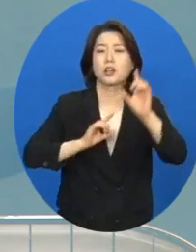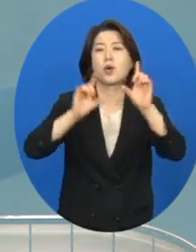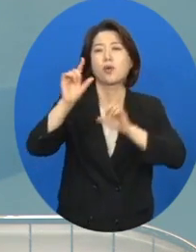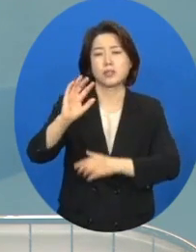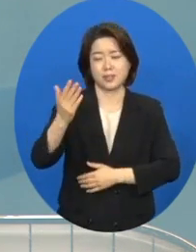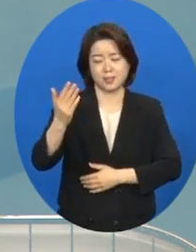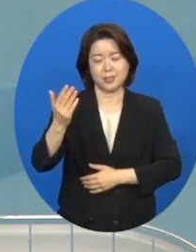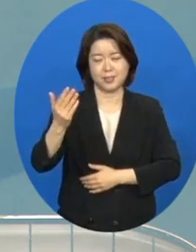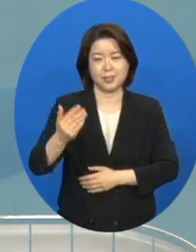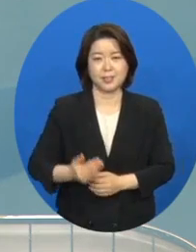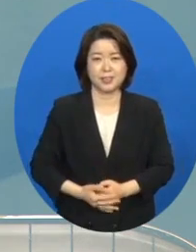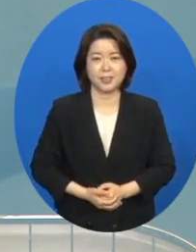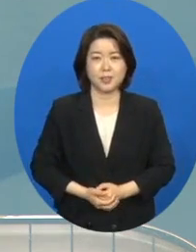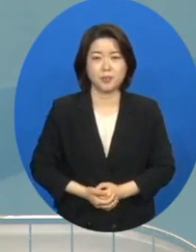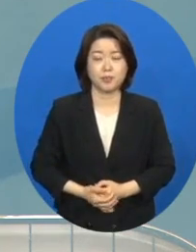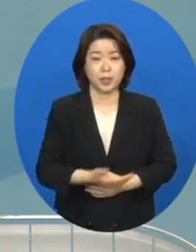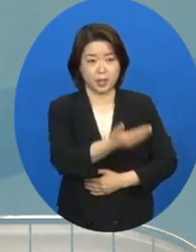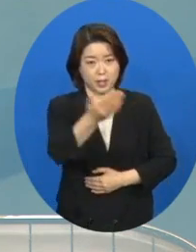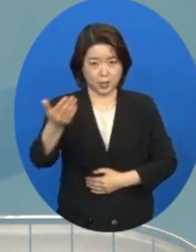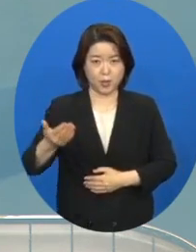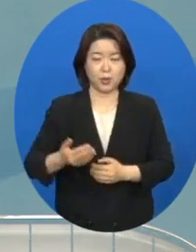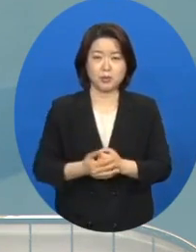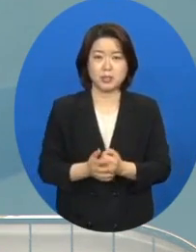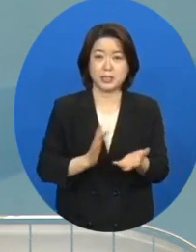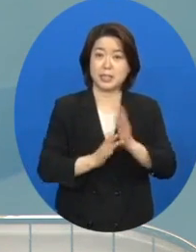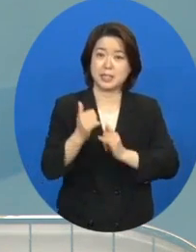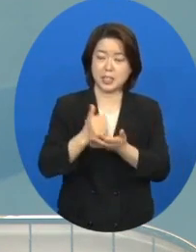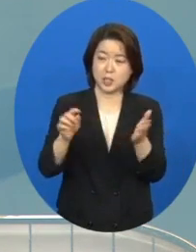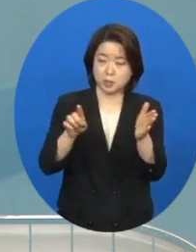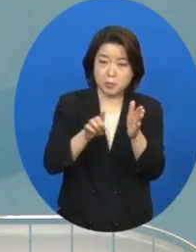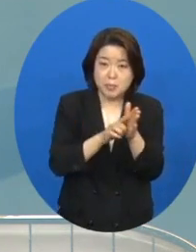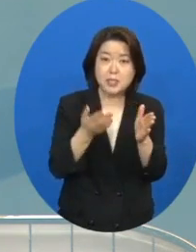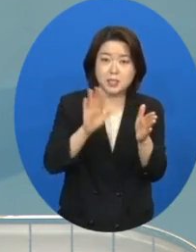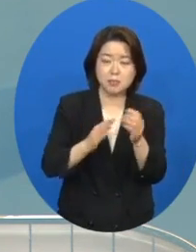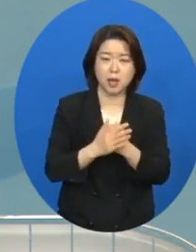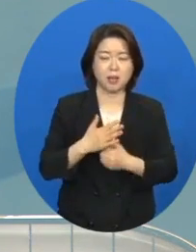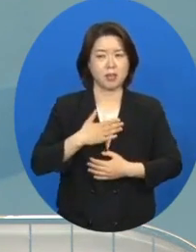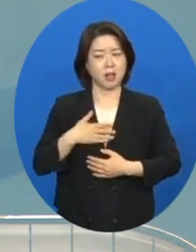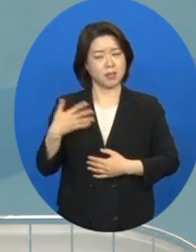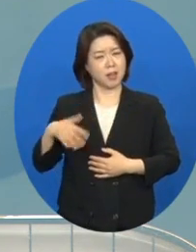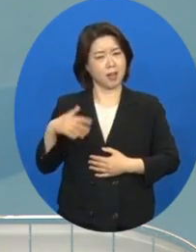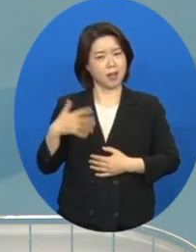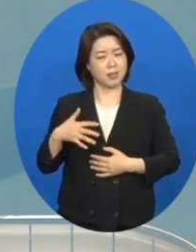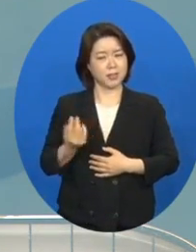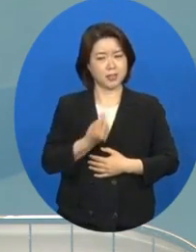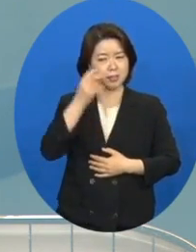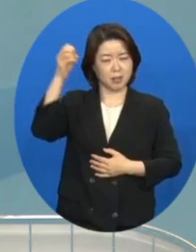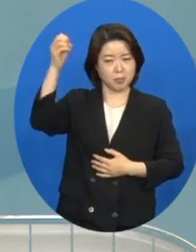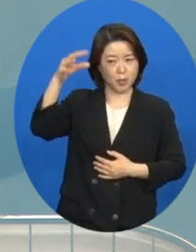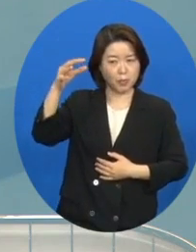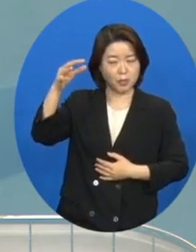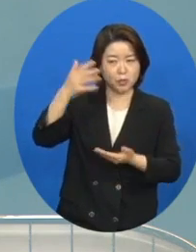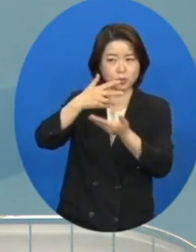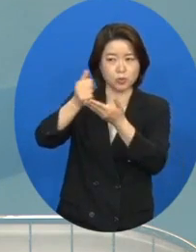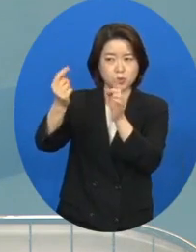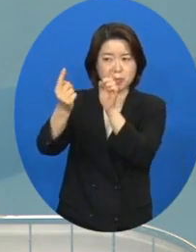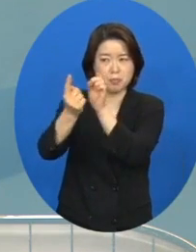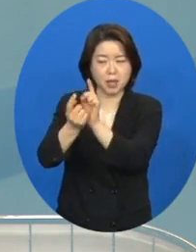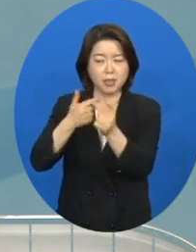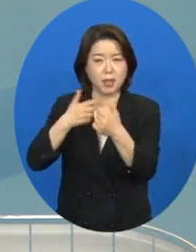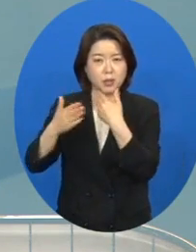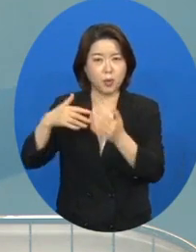거죠. 여러분 중에 예수님을 믿지만 나는 아직 생명의 빛으로 주님을 이렇게 만난